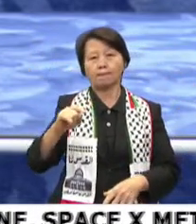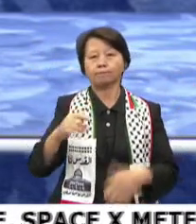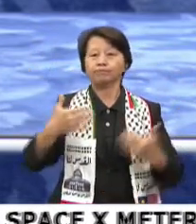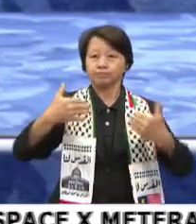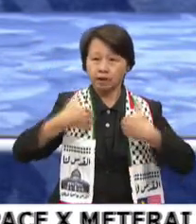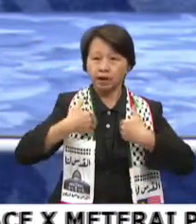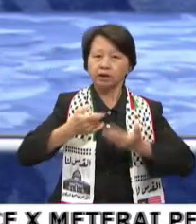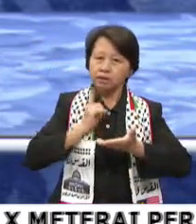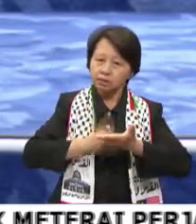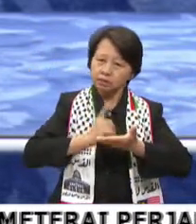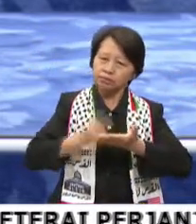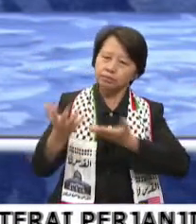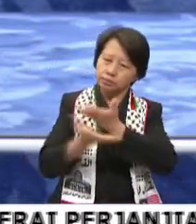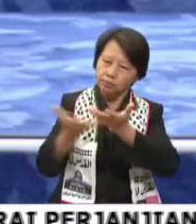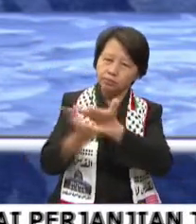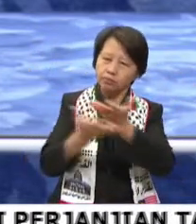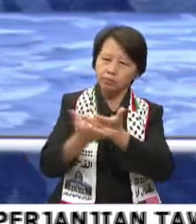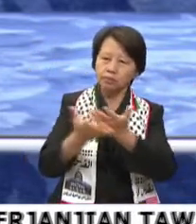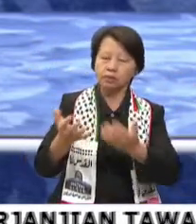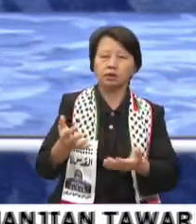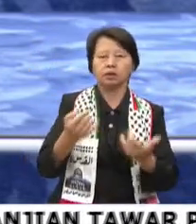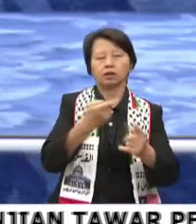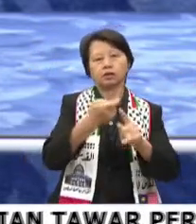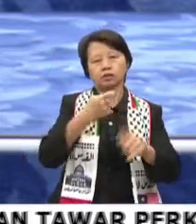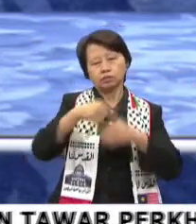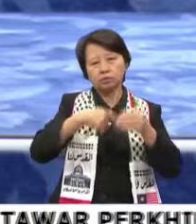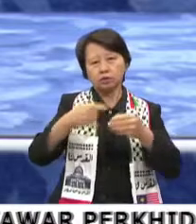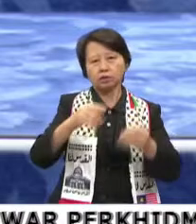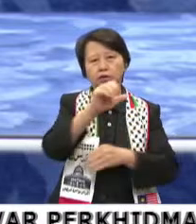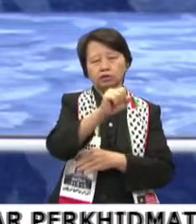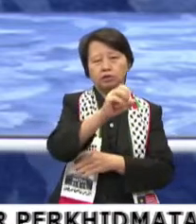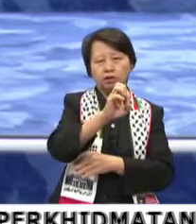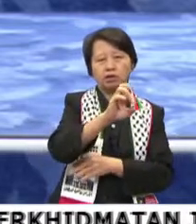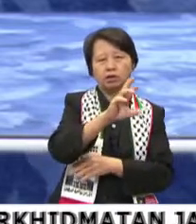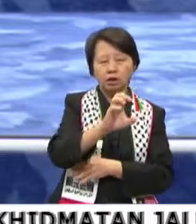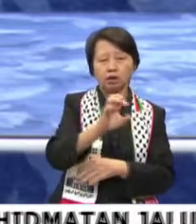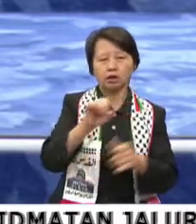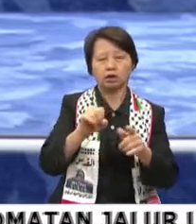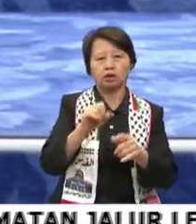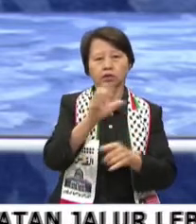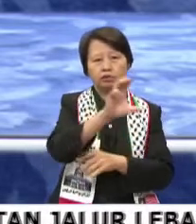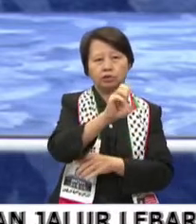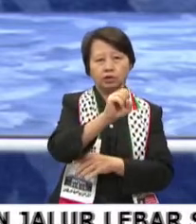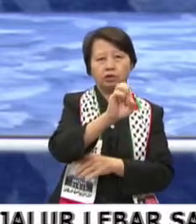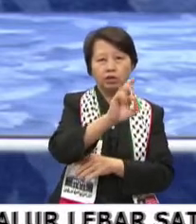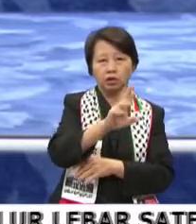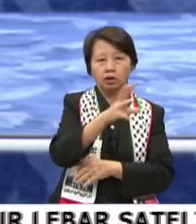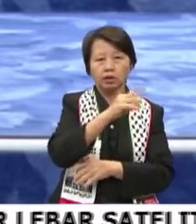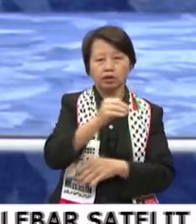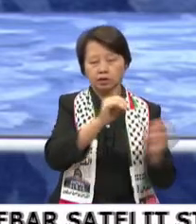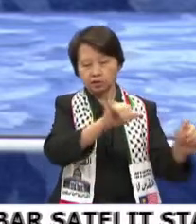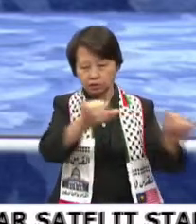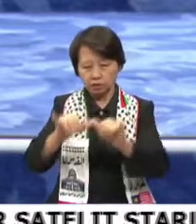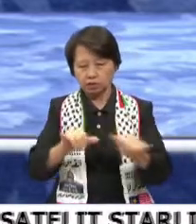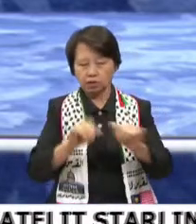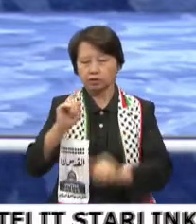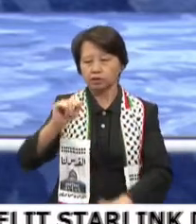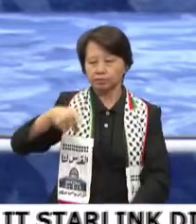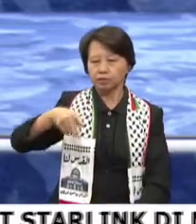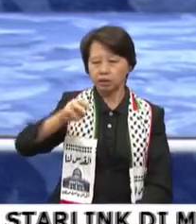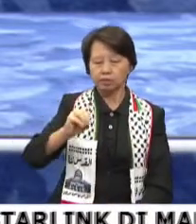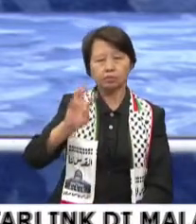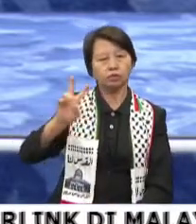diadakan perbincangan bukan saja dari segi CSR yang disebutnya di akan Diar oleh